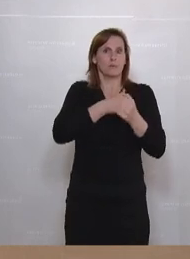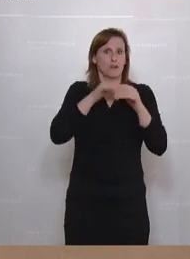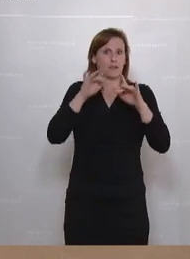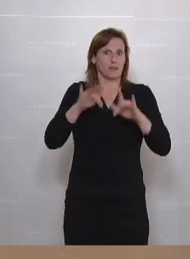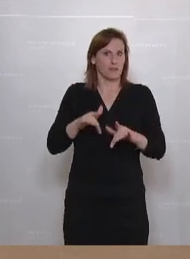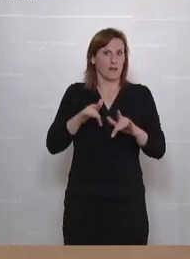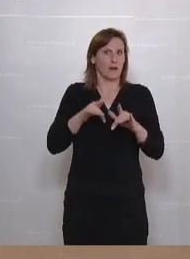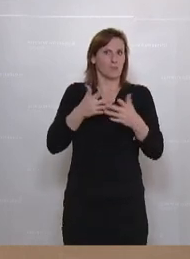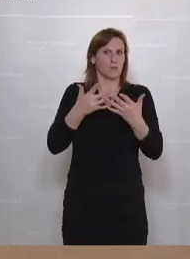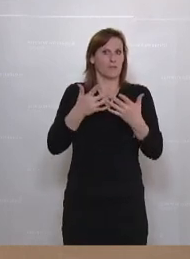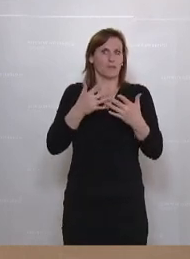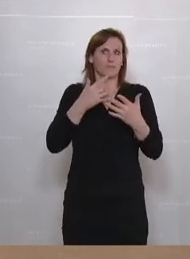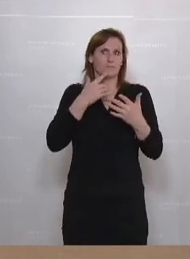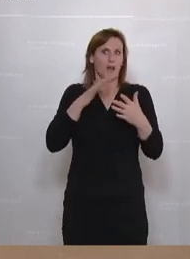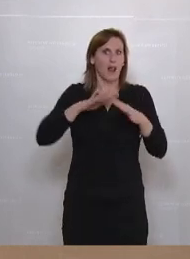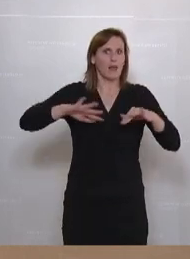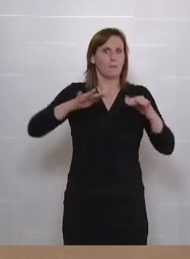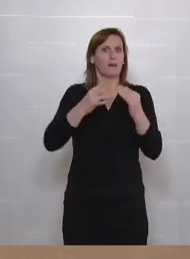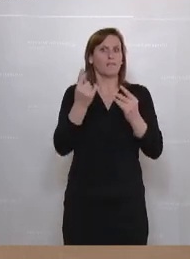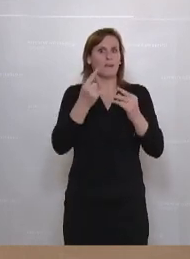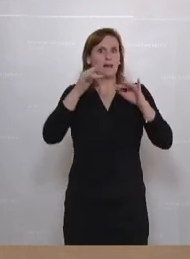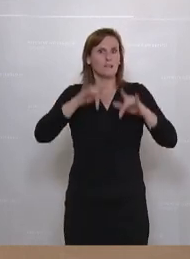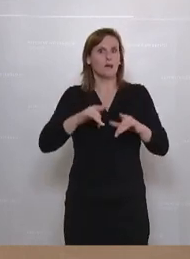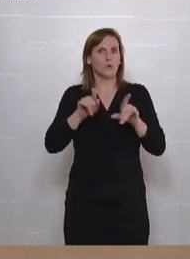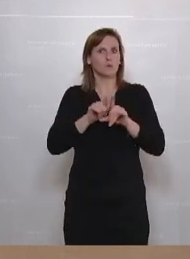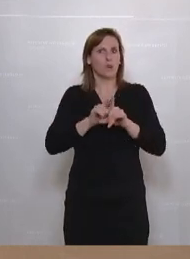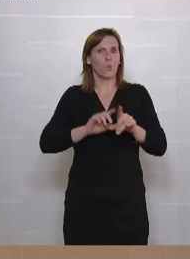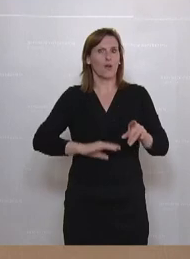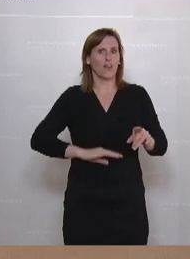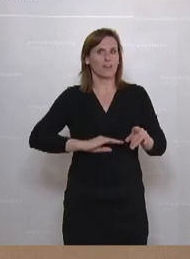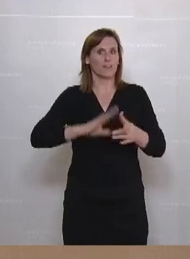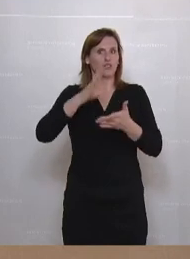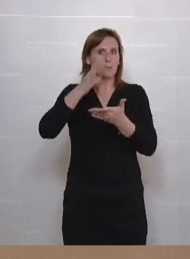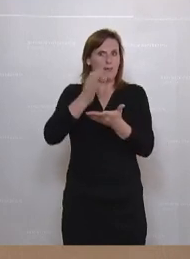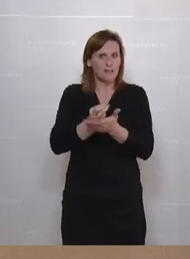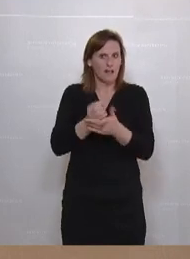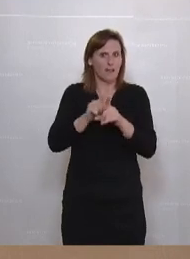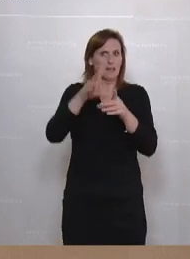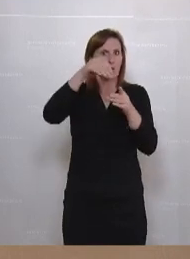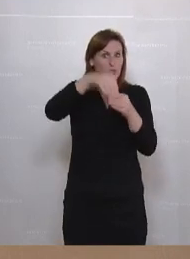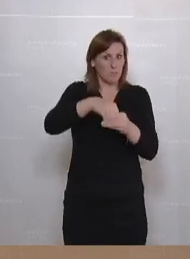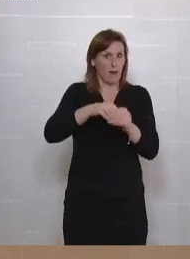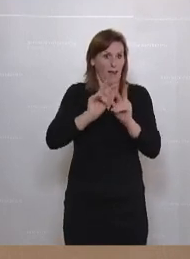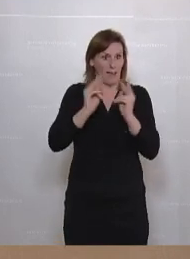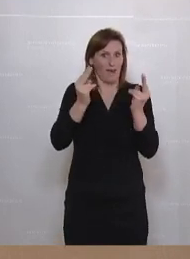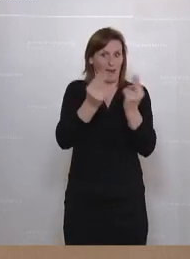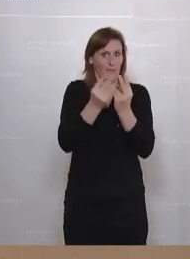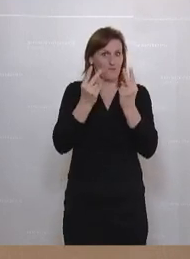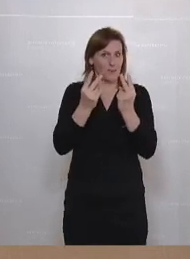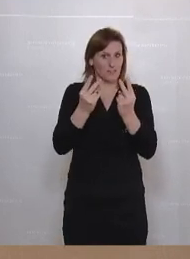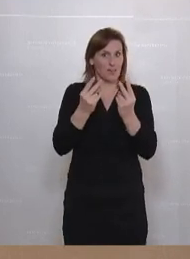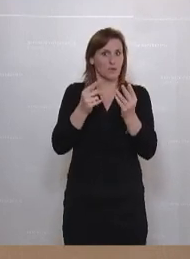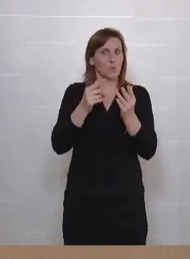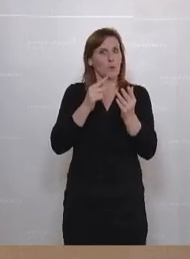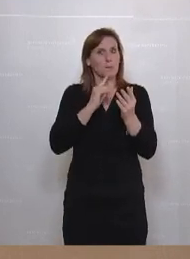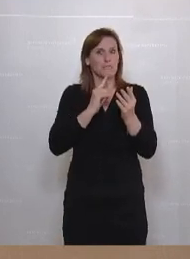politischen Kräfte, sage ich mal, allgemein vertreten sind, und die ethnischen Minderheiten. Das ist ein ganz offenes Thema und eine offene Wunde, muss man